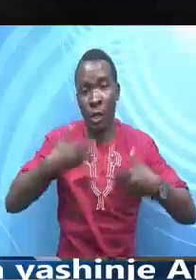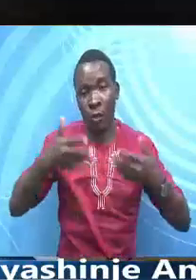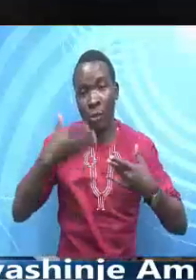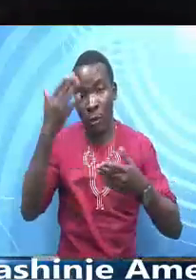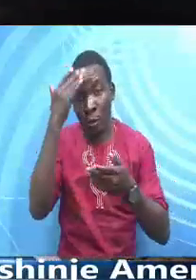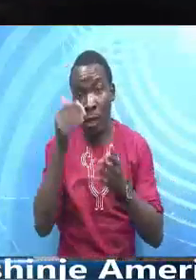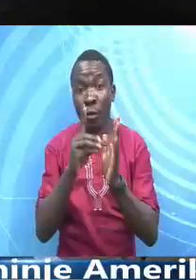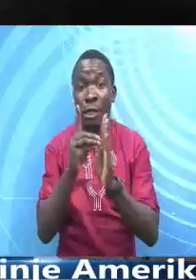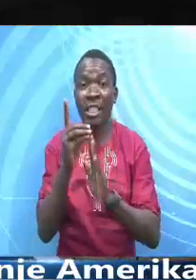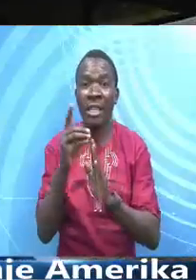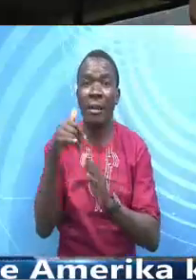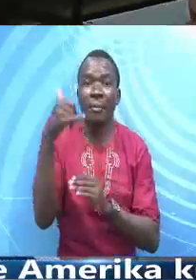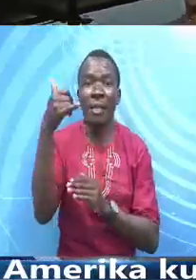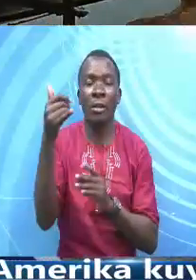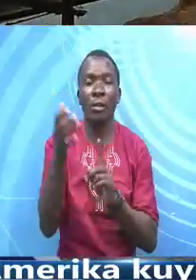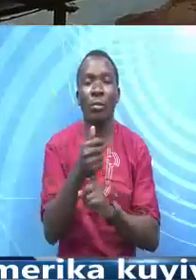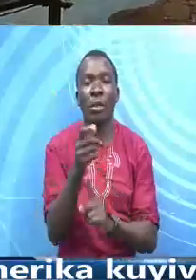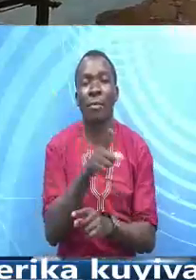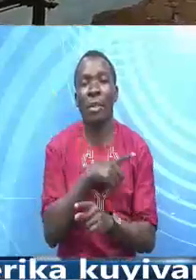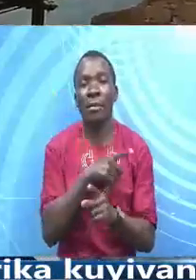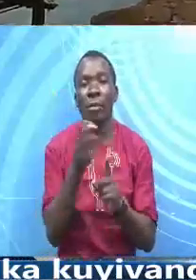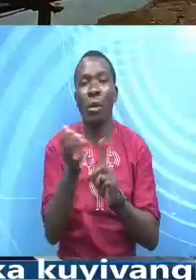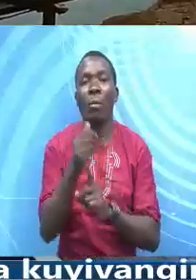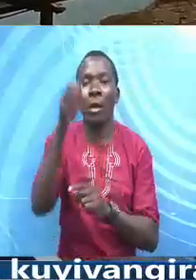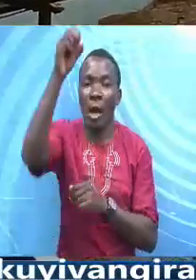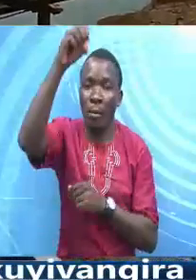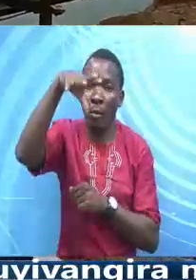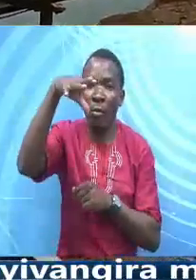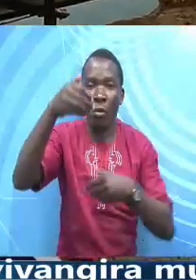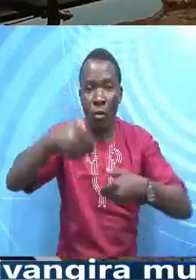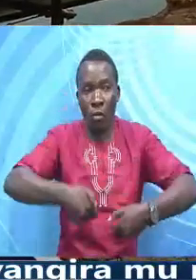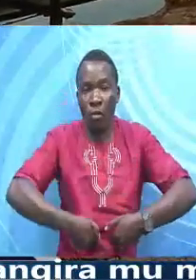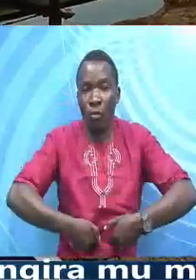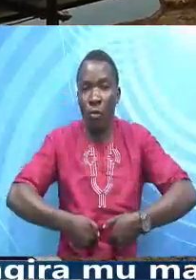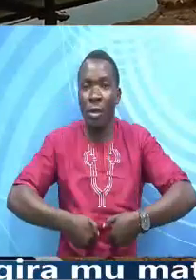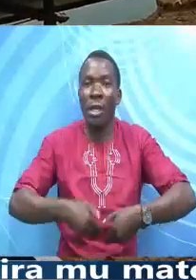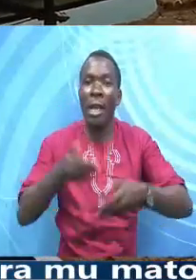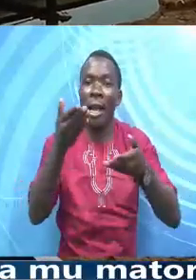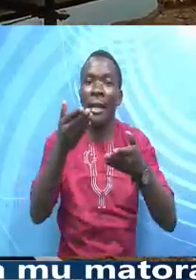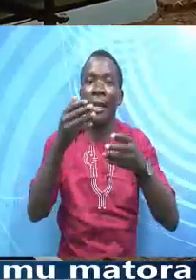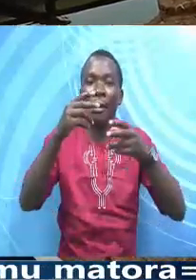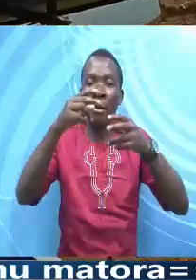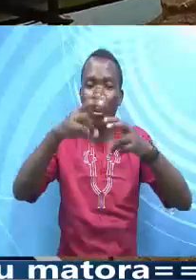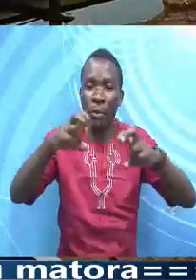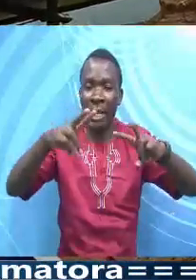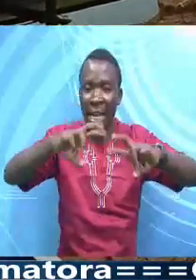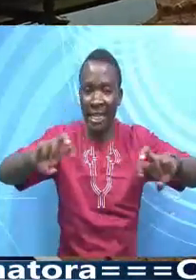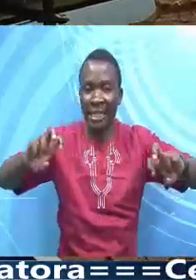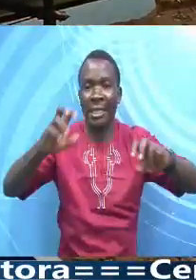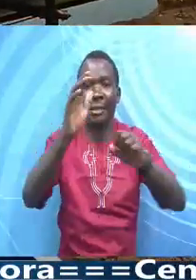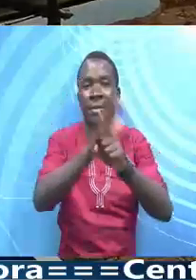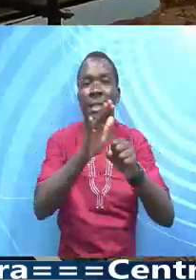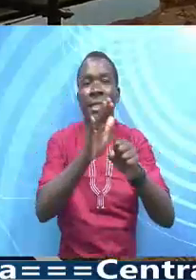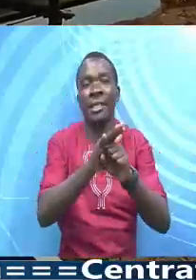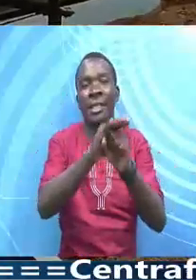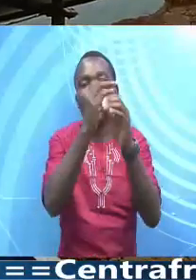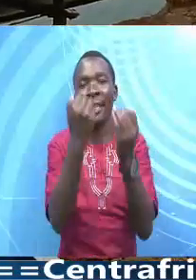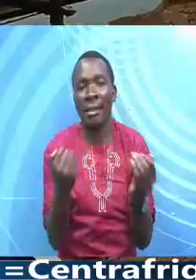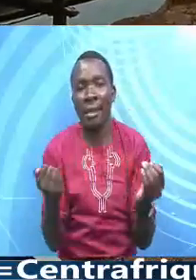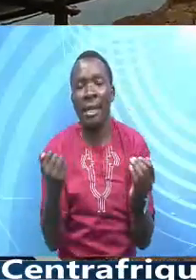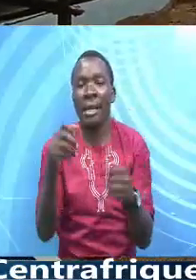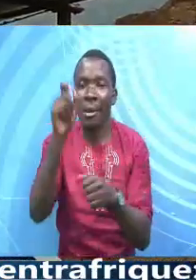Turize amahirwe tukabona amashanyarazi. Abakiri batoya hari ubushakashatsi bwinshi. Nk'abana bakeneye